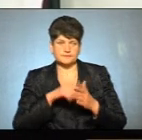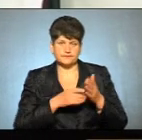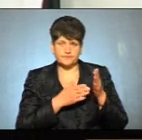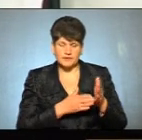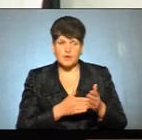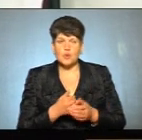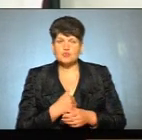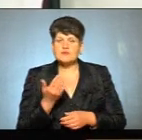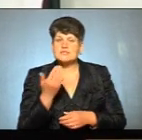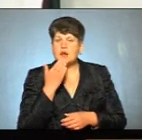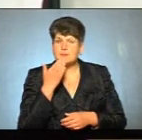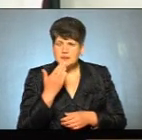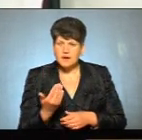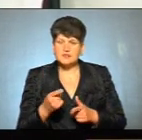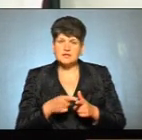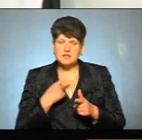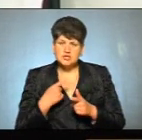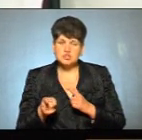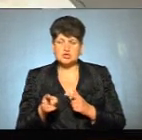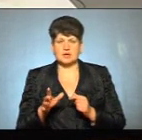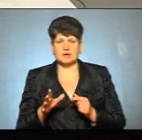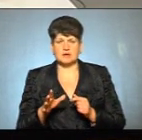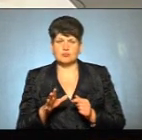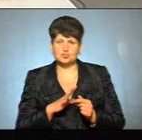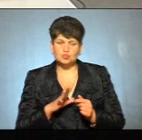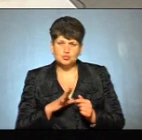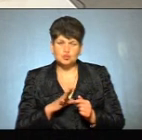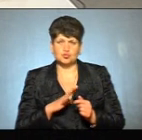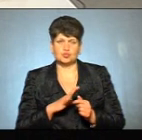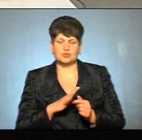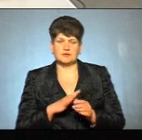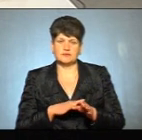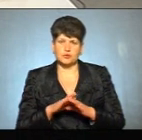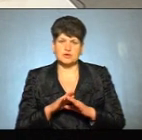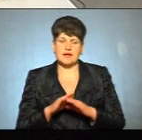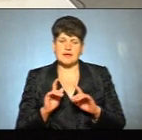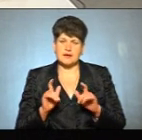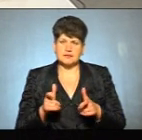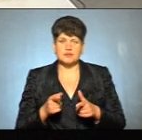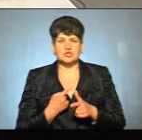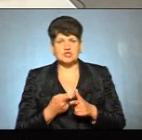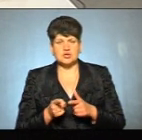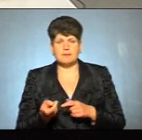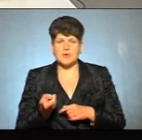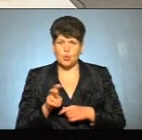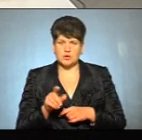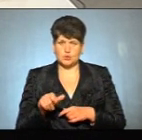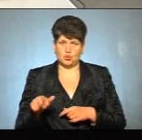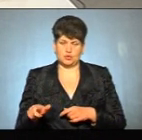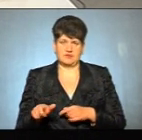Я хочу у вас запитати, чи вдавалося дотримуватися умов карантину, чи все ж таки приходили люди до церкви у період